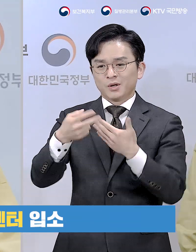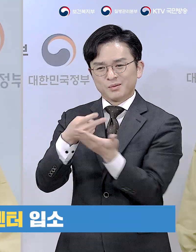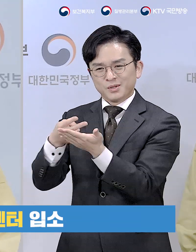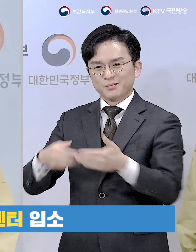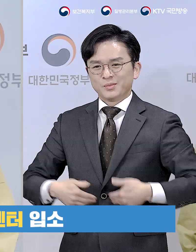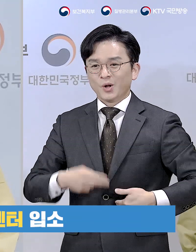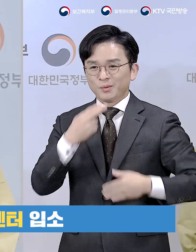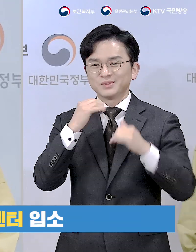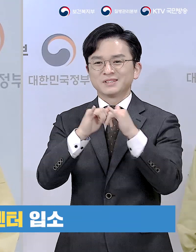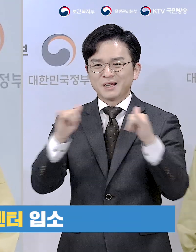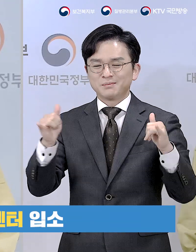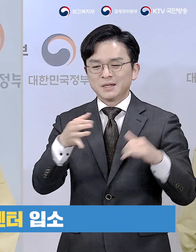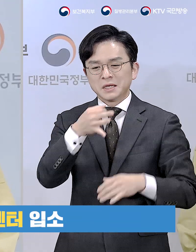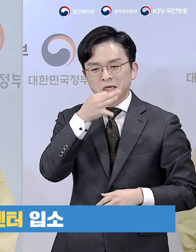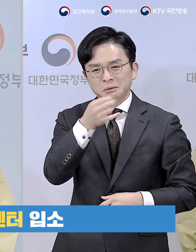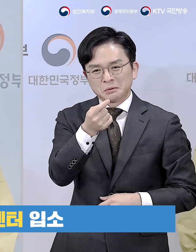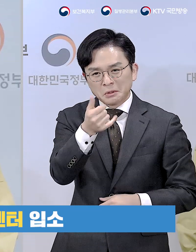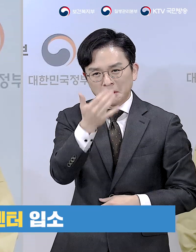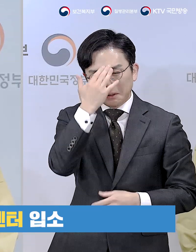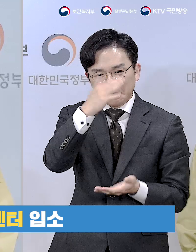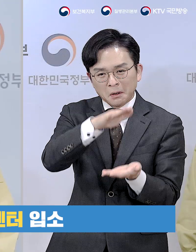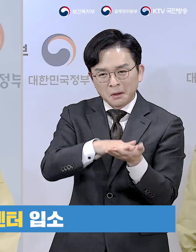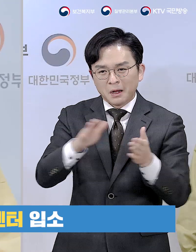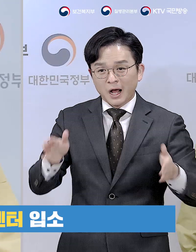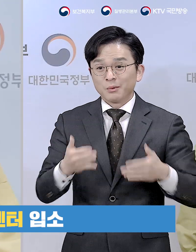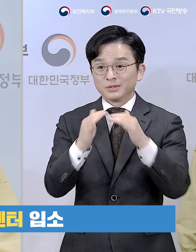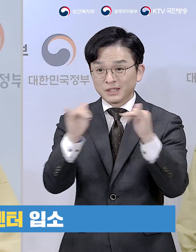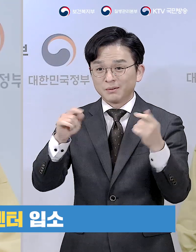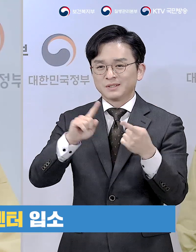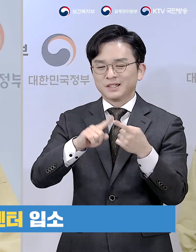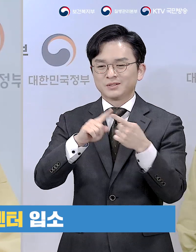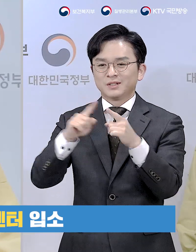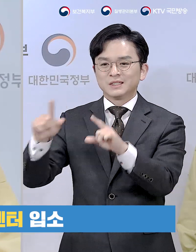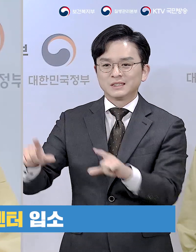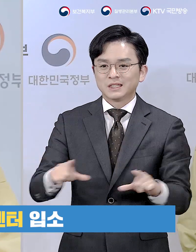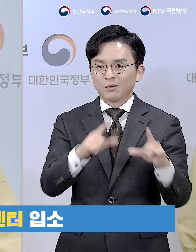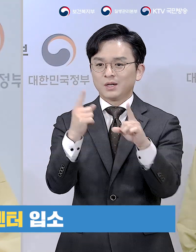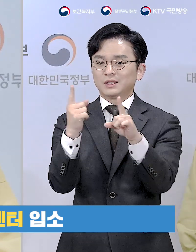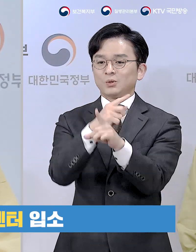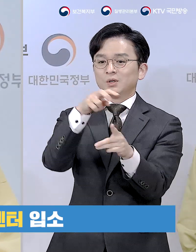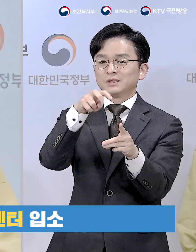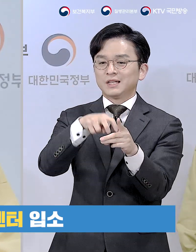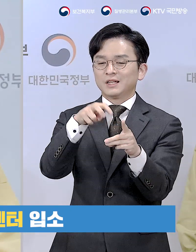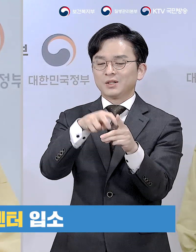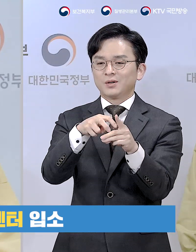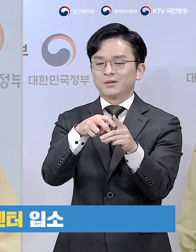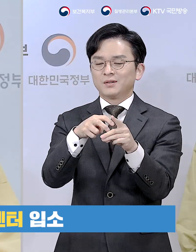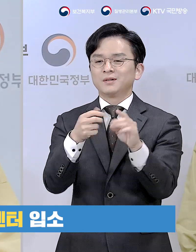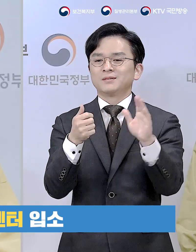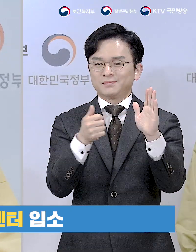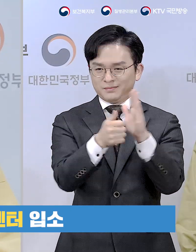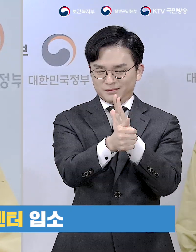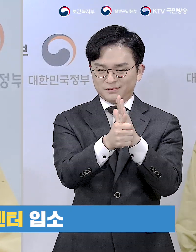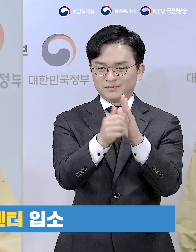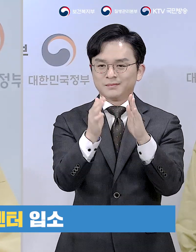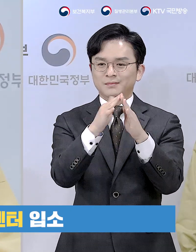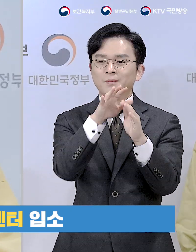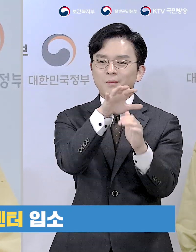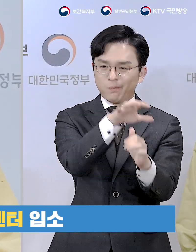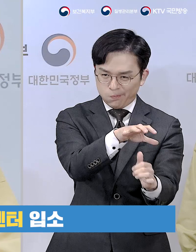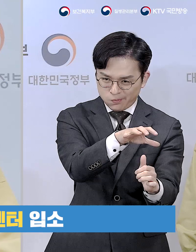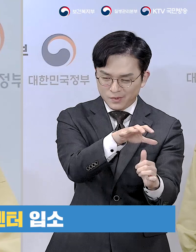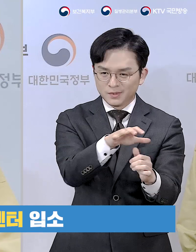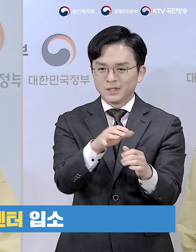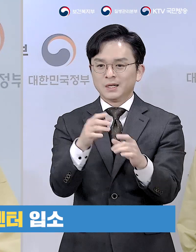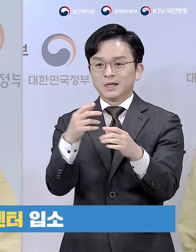입원 상태의 의학적 치료가 필요 없는 90% 정도의 경증 환자는 생활치료센터에 들어가